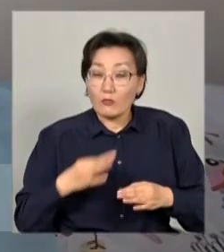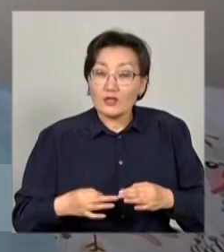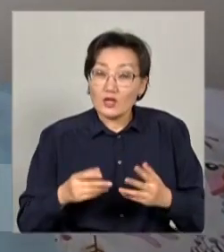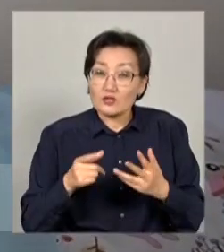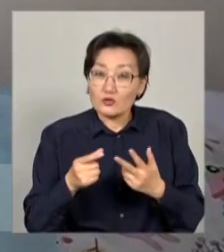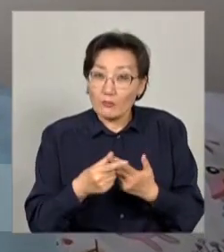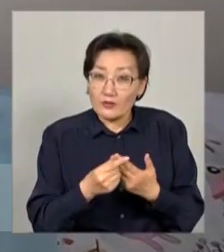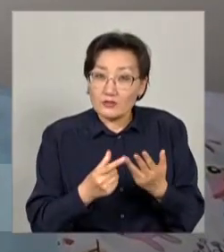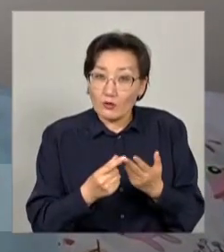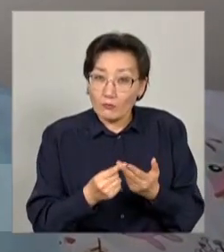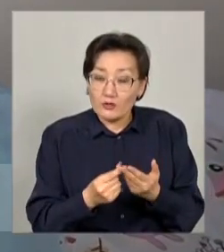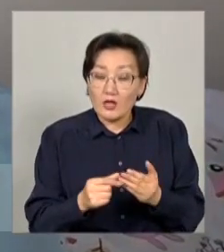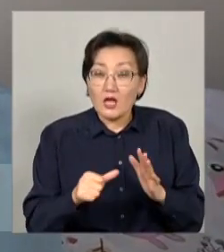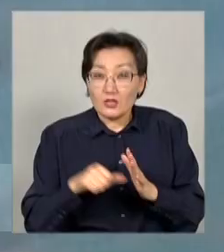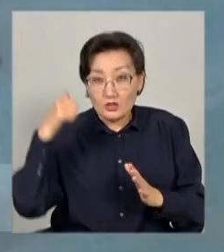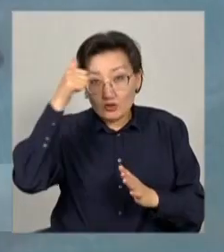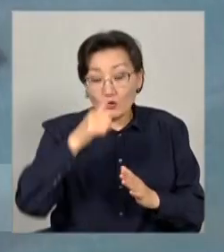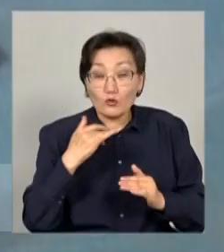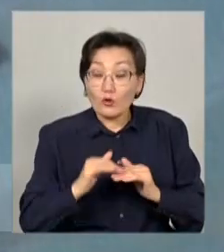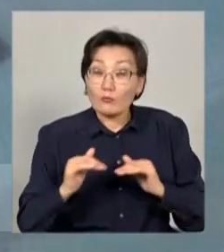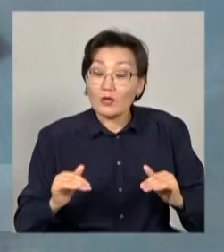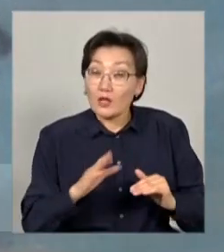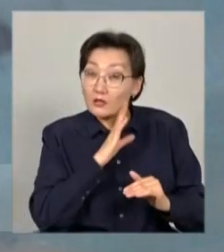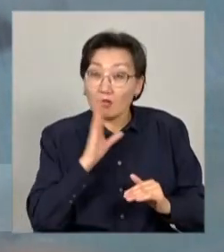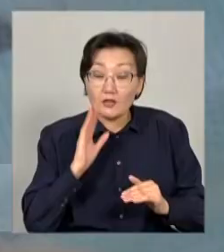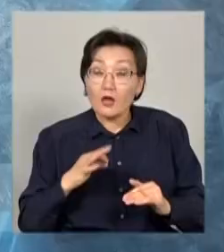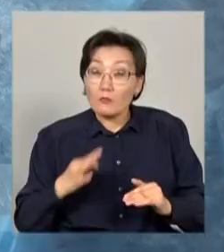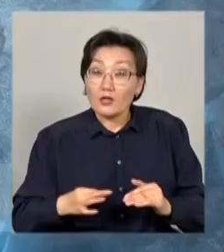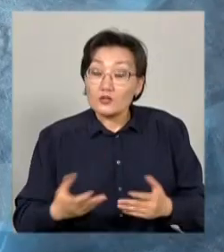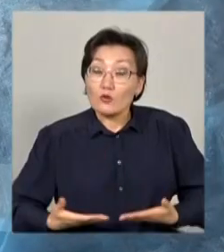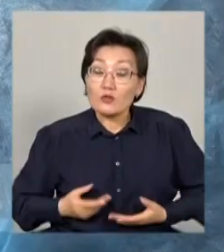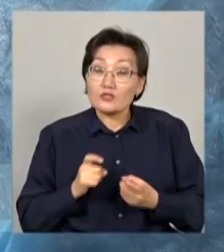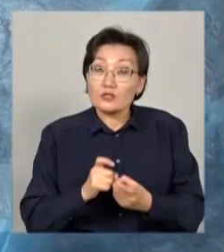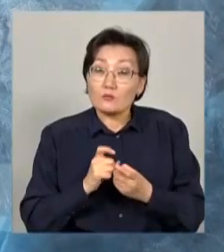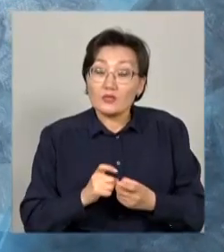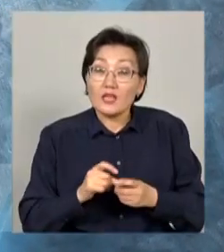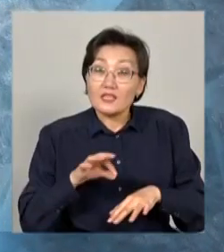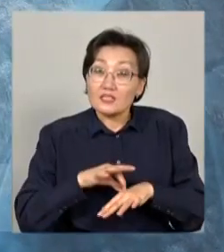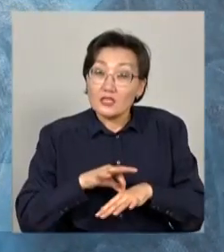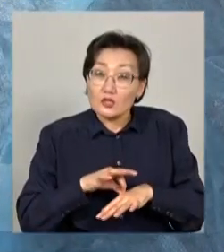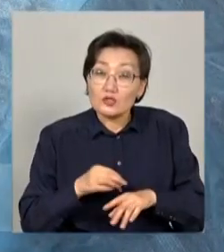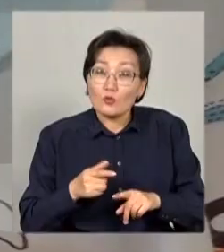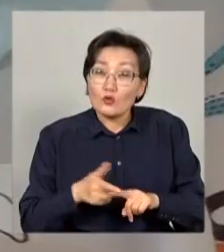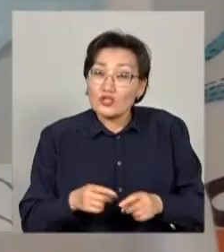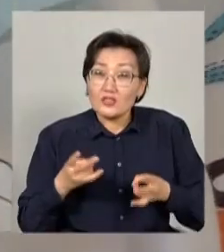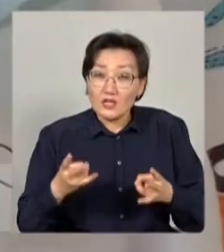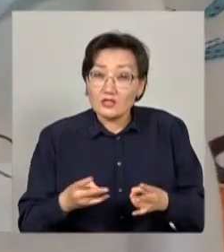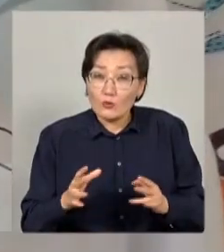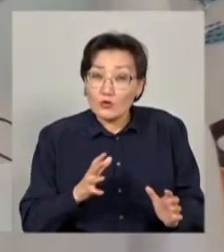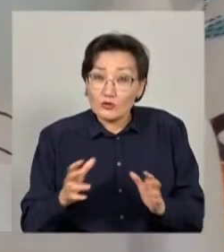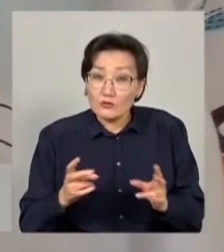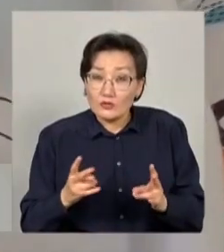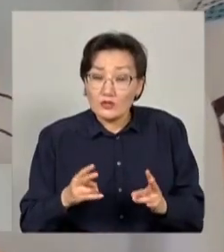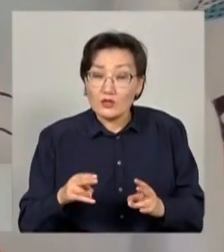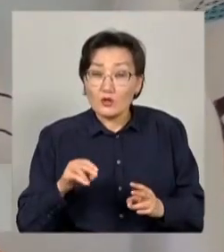6 жылдан бері көп балалы ана баласының өмірі үшін күресіп келеді. Өйткені терісі тым нәзік, оған күтім қажет. Күзде дейді